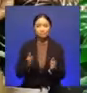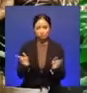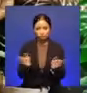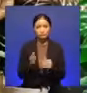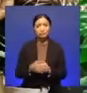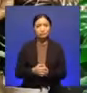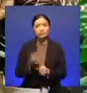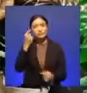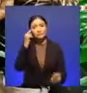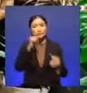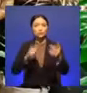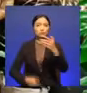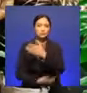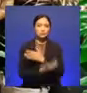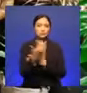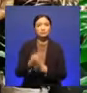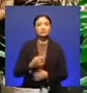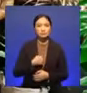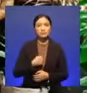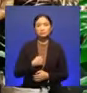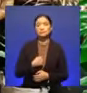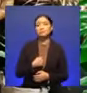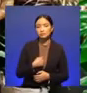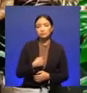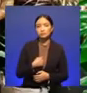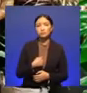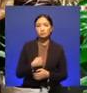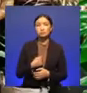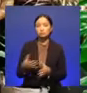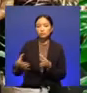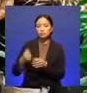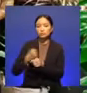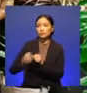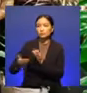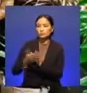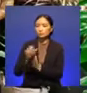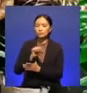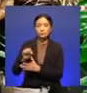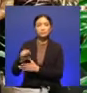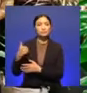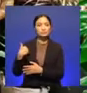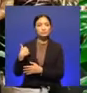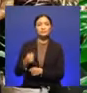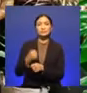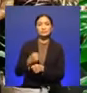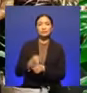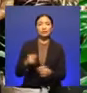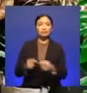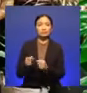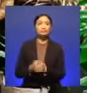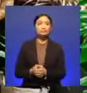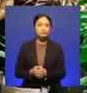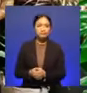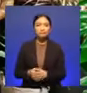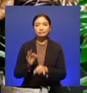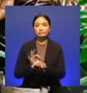ยวกับเรื่องการเข้าถึงโอกาสนะครับผมก็เป็นส่วนหนึ่งนะครับเป็นภาคีที่ได้ทำงานร่วมกับสทศในหน้างานของธนาคารเวลานะ